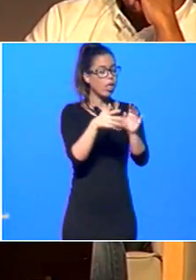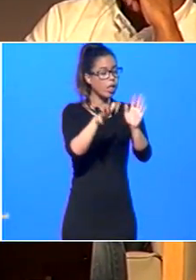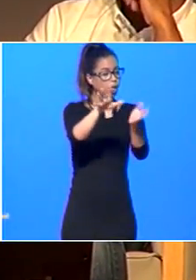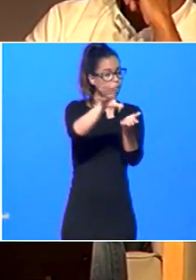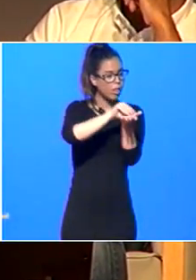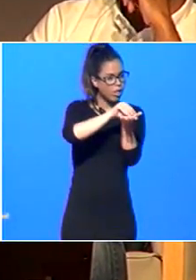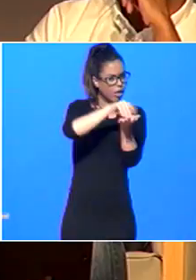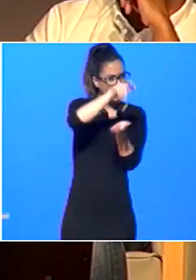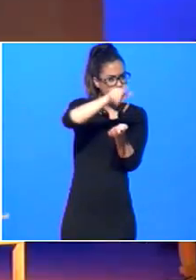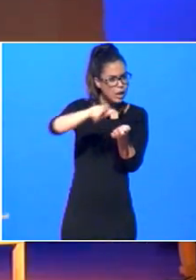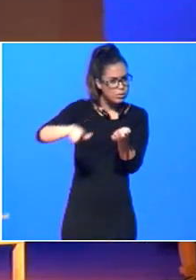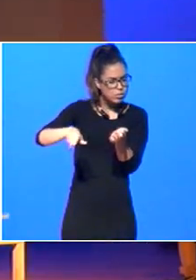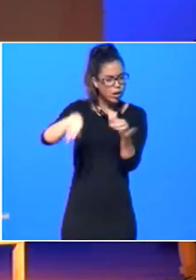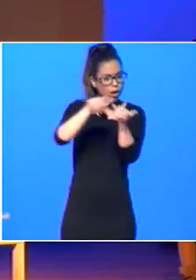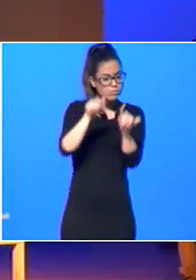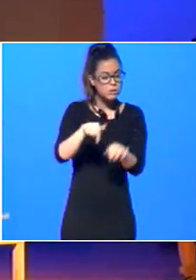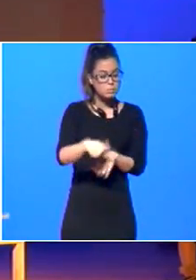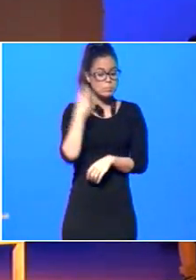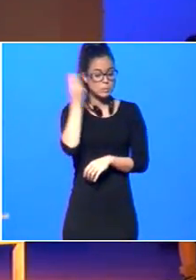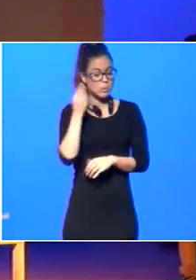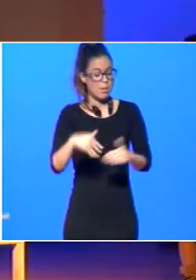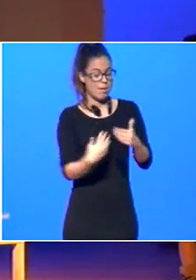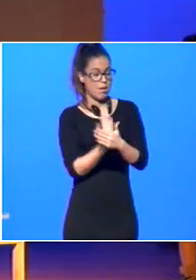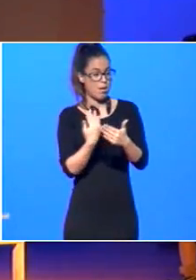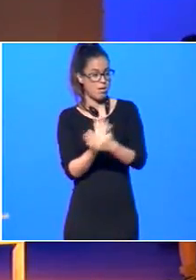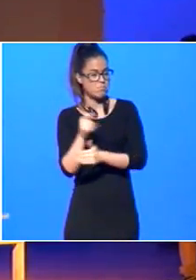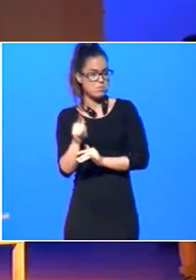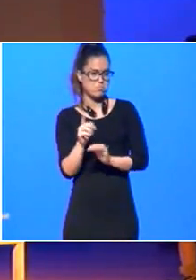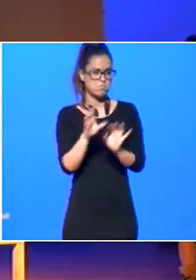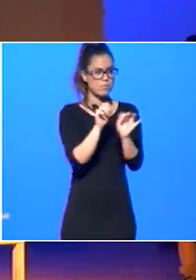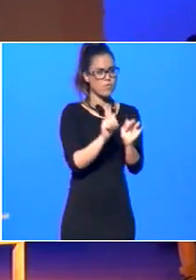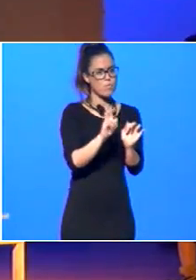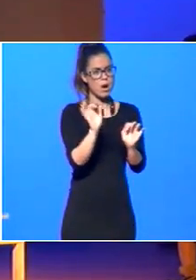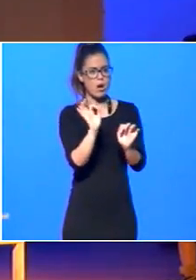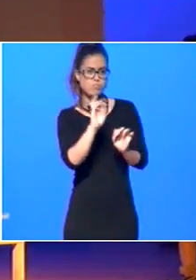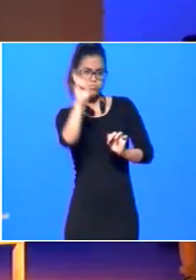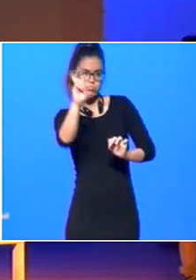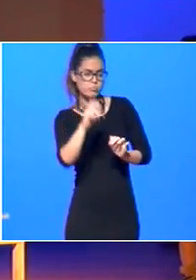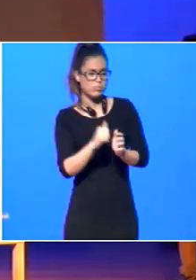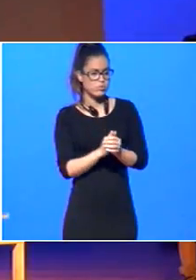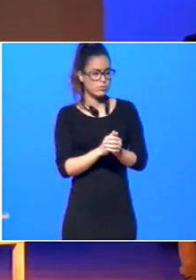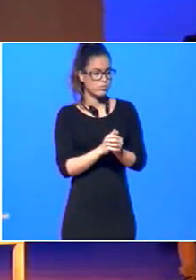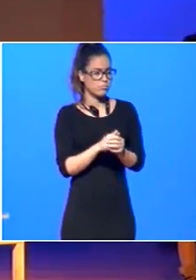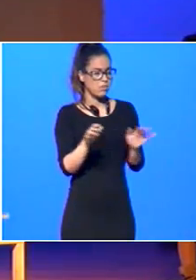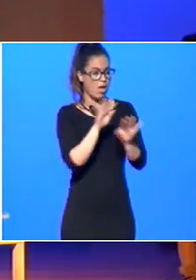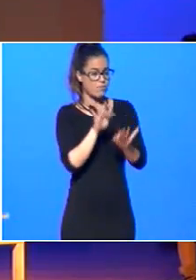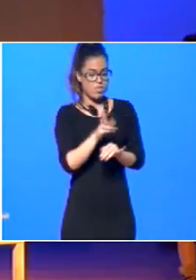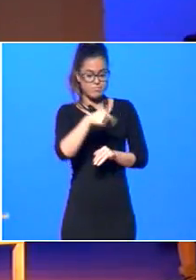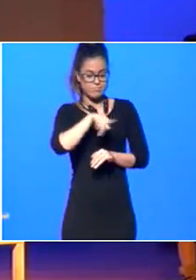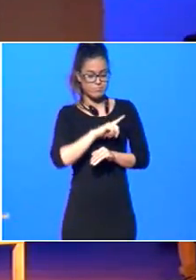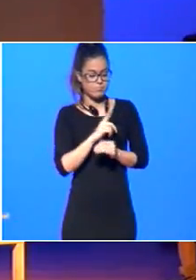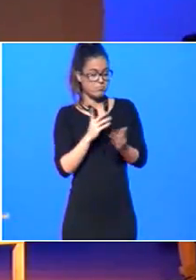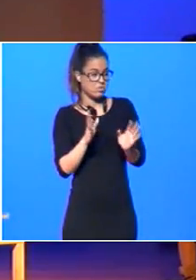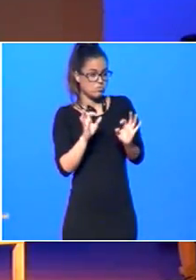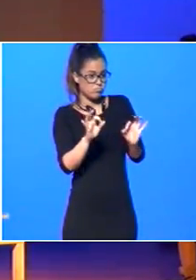egoera. Eta nik uste jarrunaldi honetan modu batean edo bestean ahulenekin gaudela esango